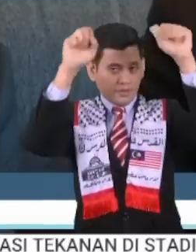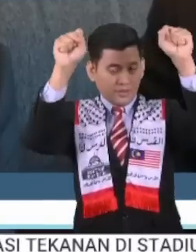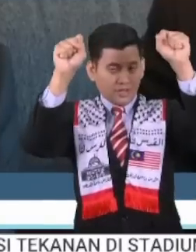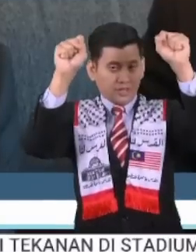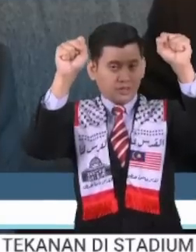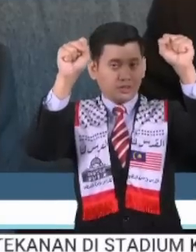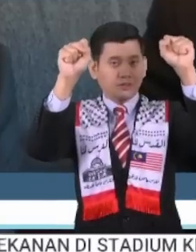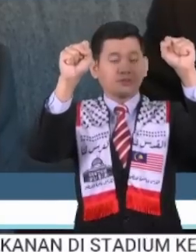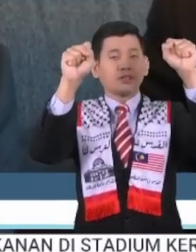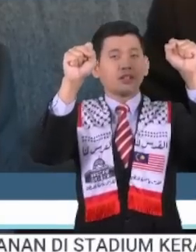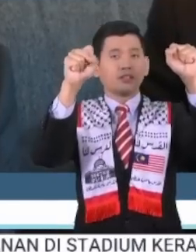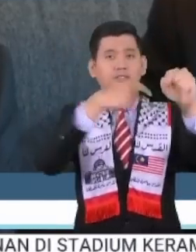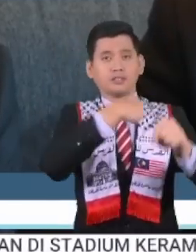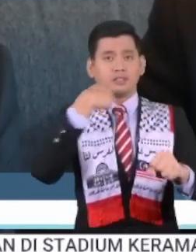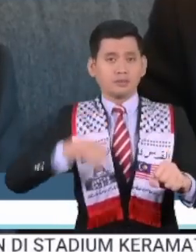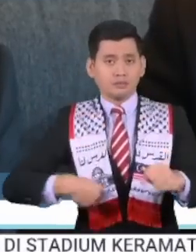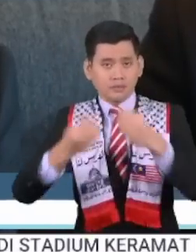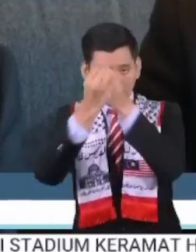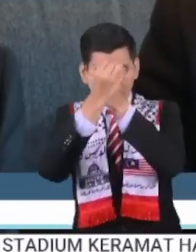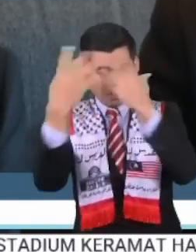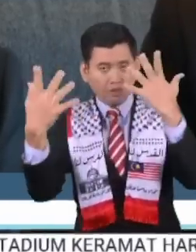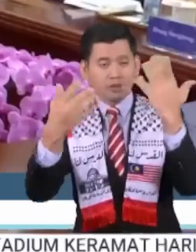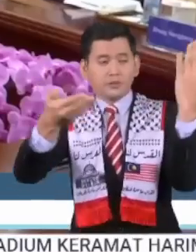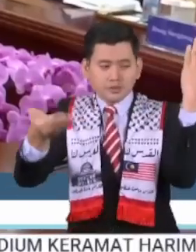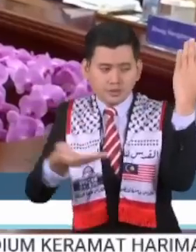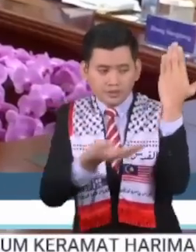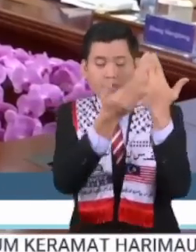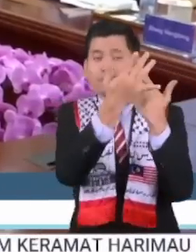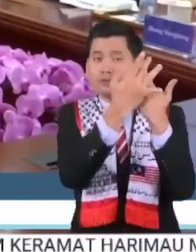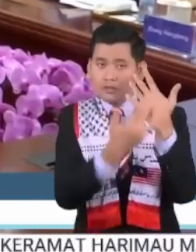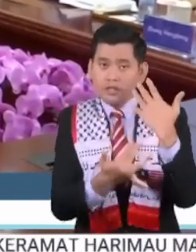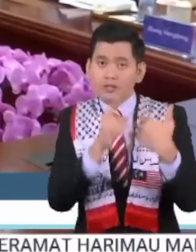kelapa sawit adalah minyak yang bermutu tinggi.